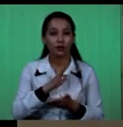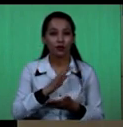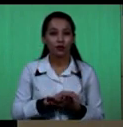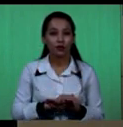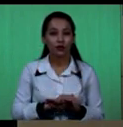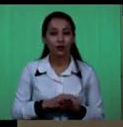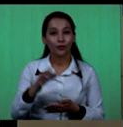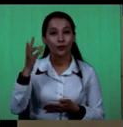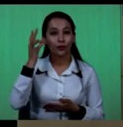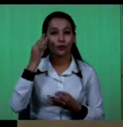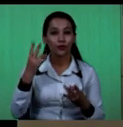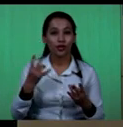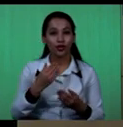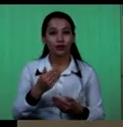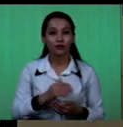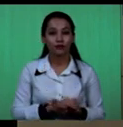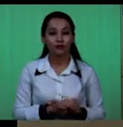olishga to'g'ri keladi.